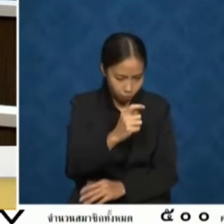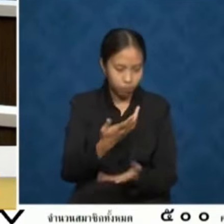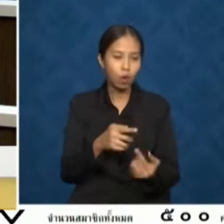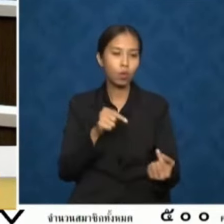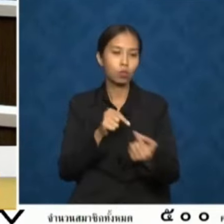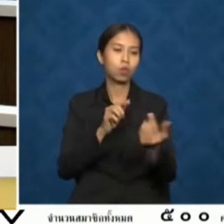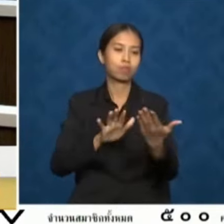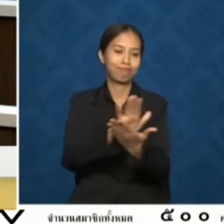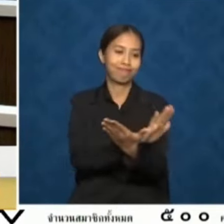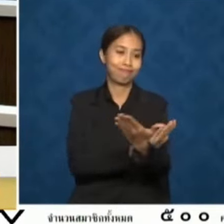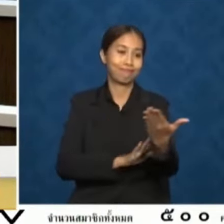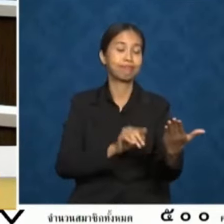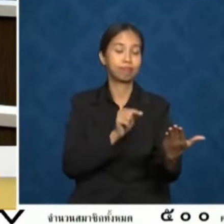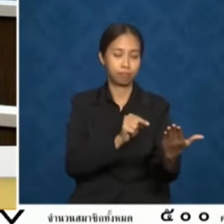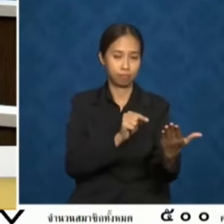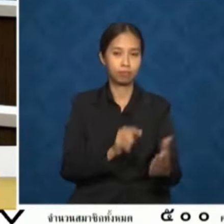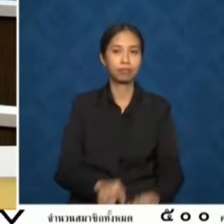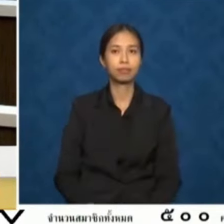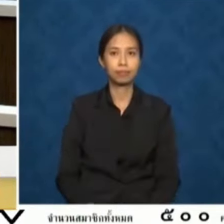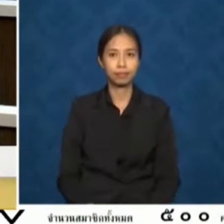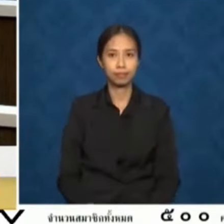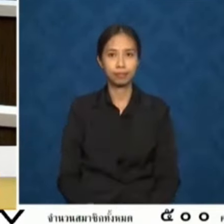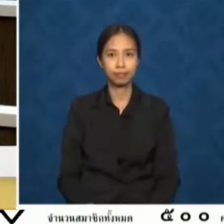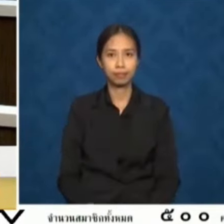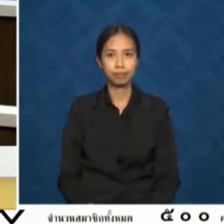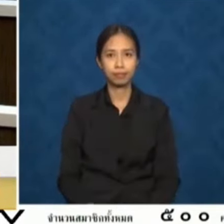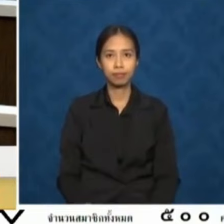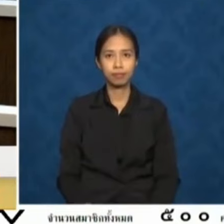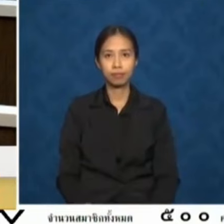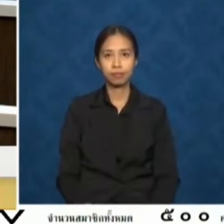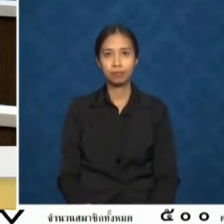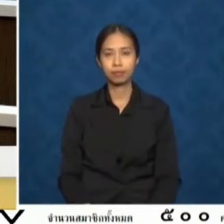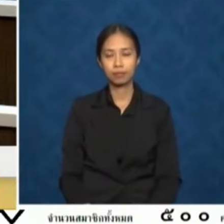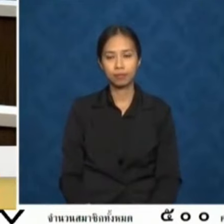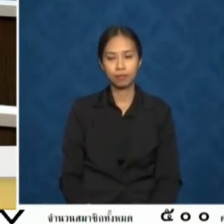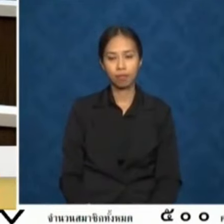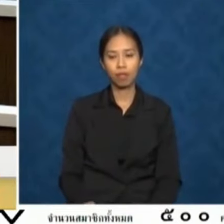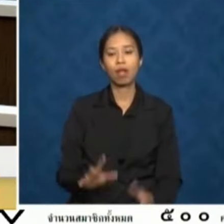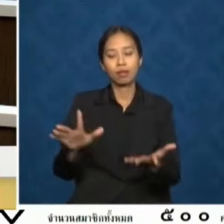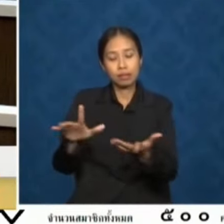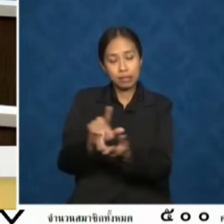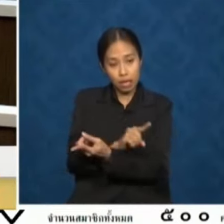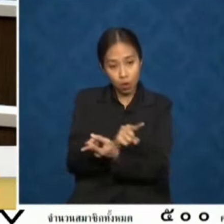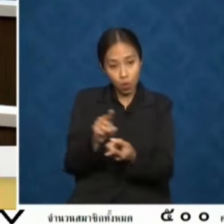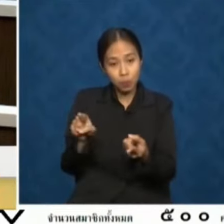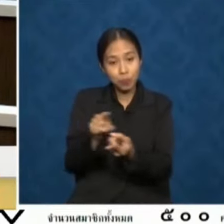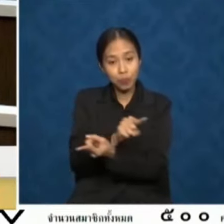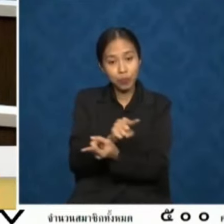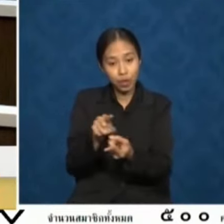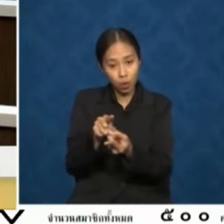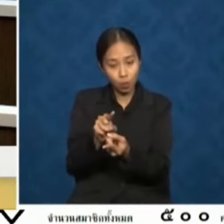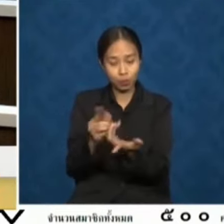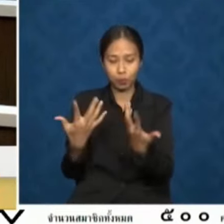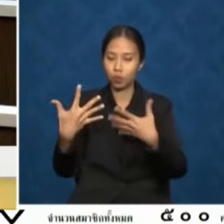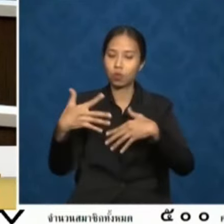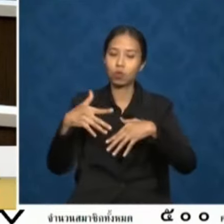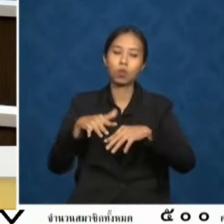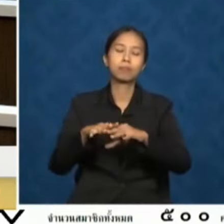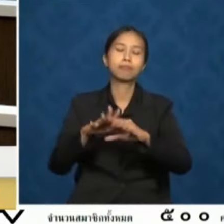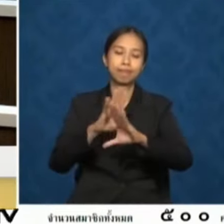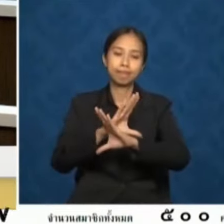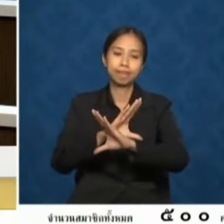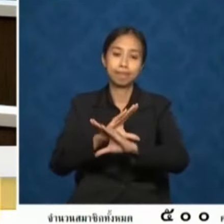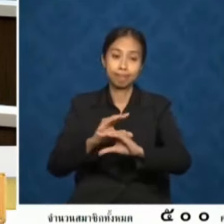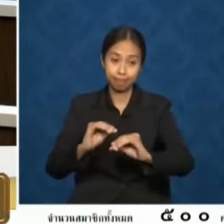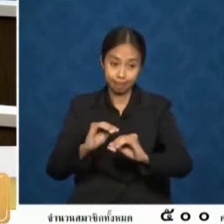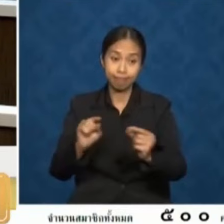ต่อชาติบ้านเมืองลำต้นของคือสังคมสังคมที่อยู่ร่วมกันอย่างสงบสุข